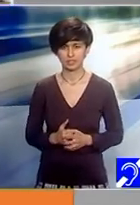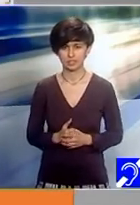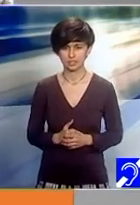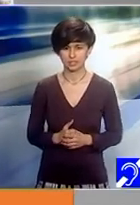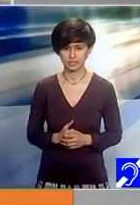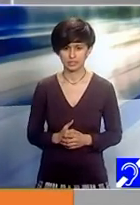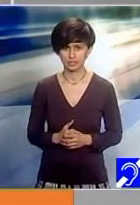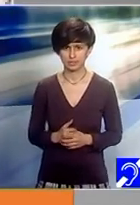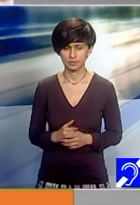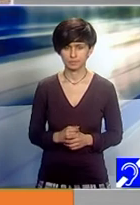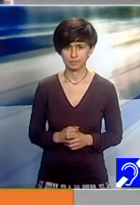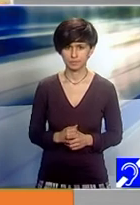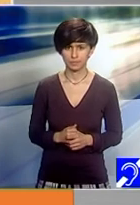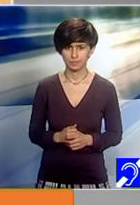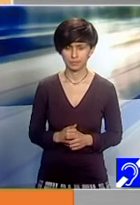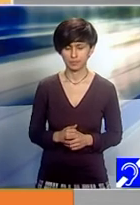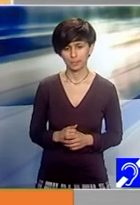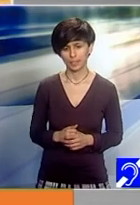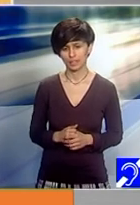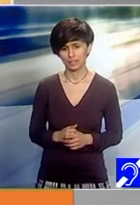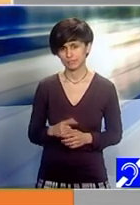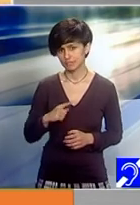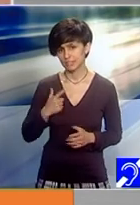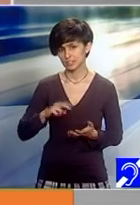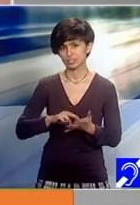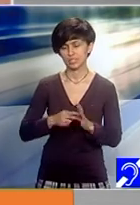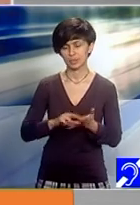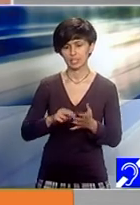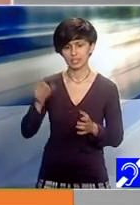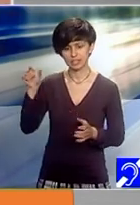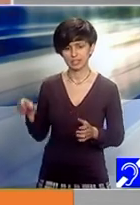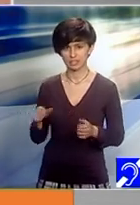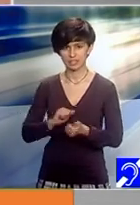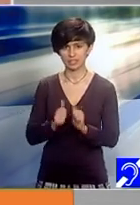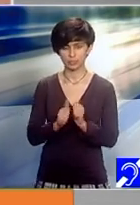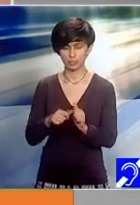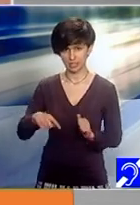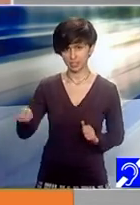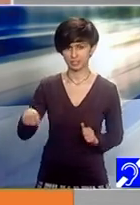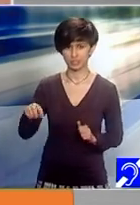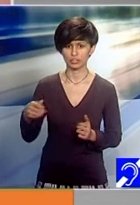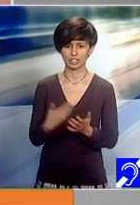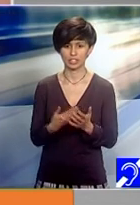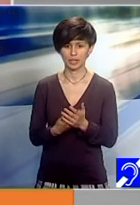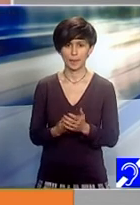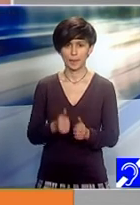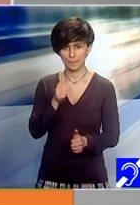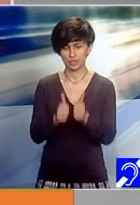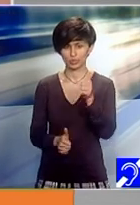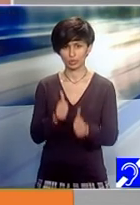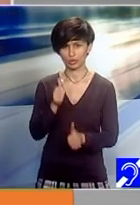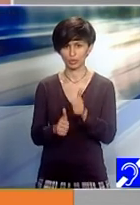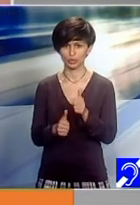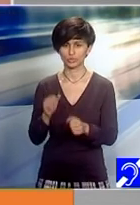20 de la masculin. Da, mă rog, asta e. Sunt pregătiți sportivii noștri pentru competiția din această săptămână, pentru